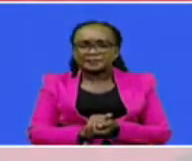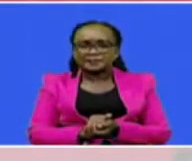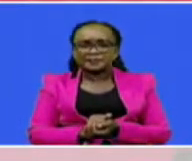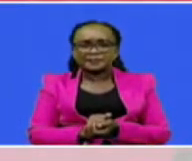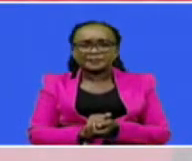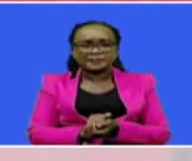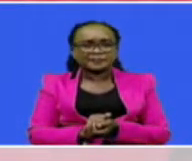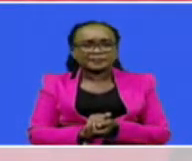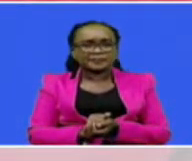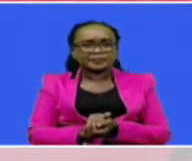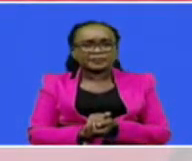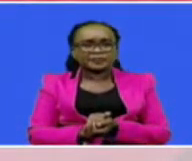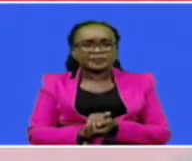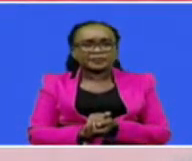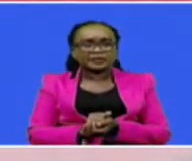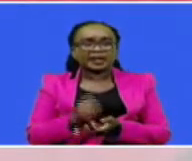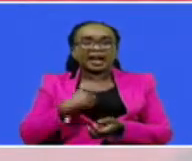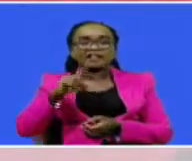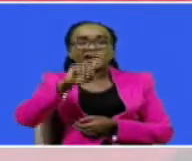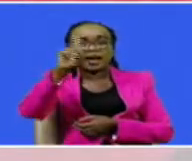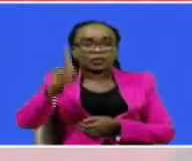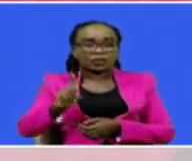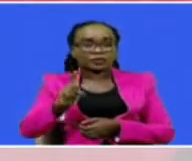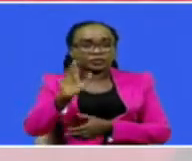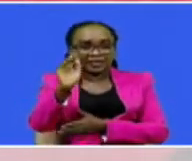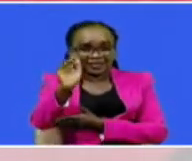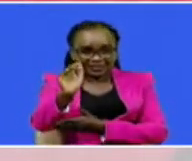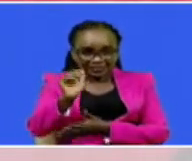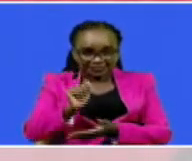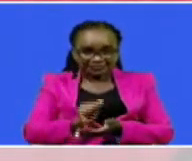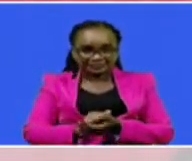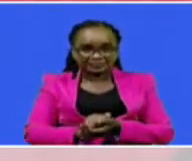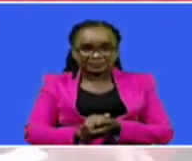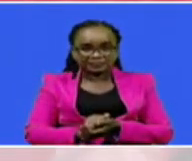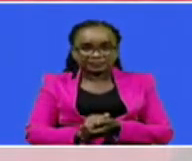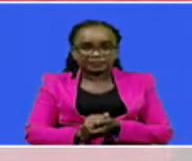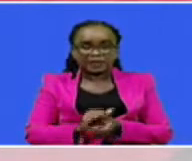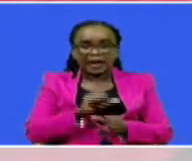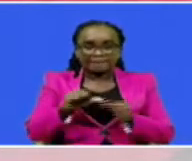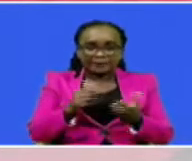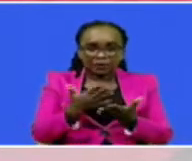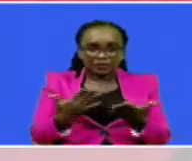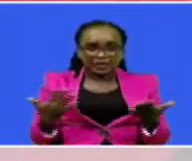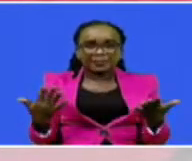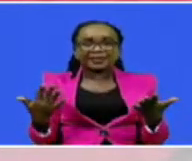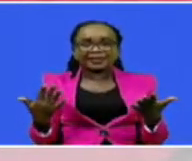nisikia swali, mtu akiulizwa swali juu ya kitu